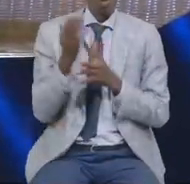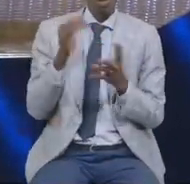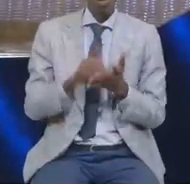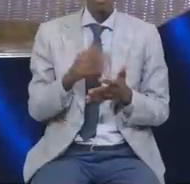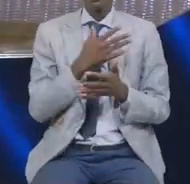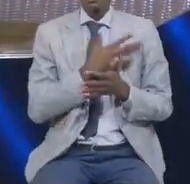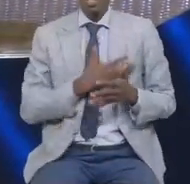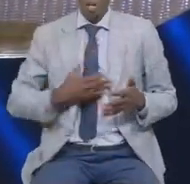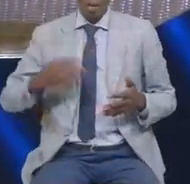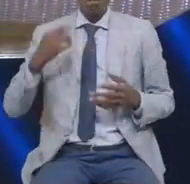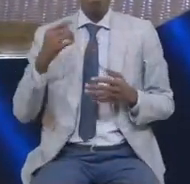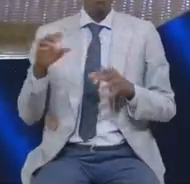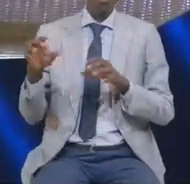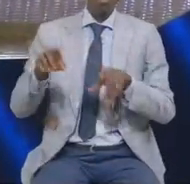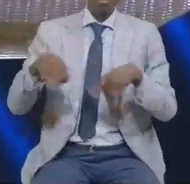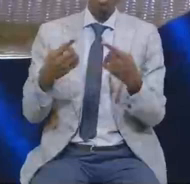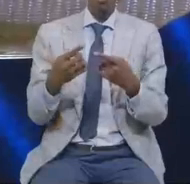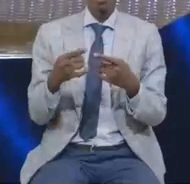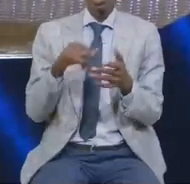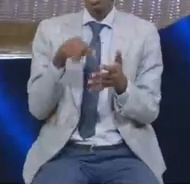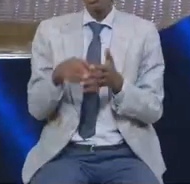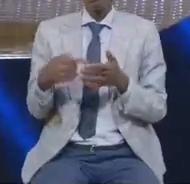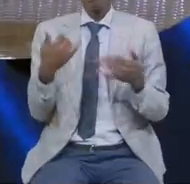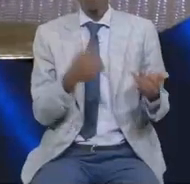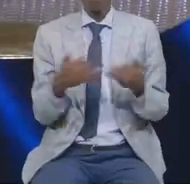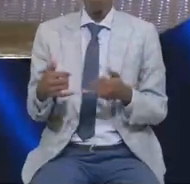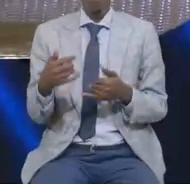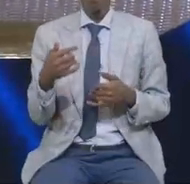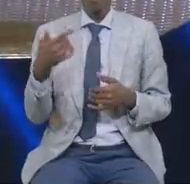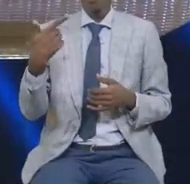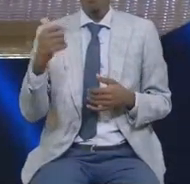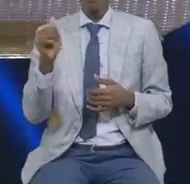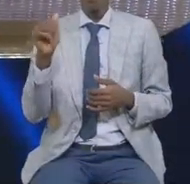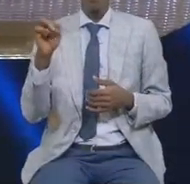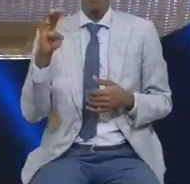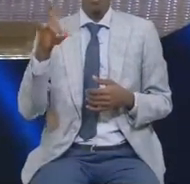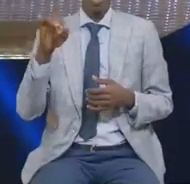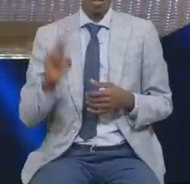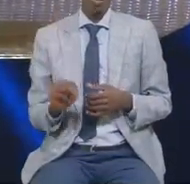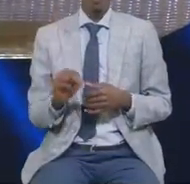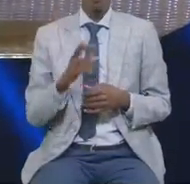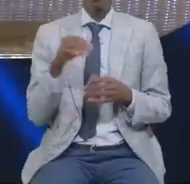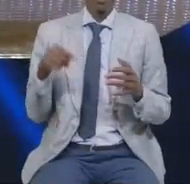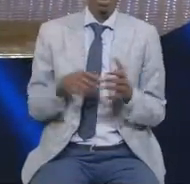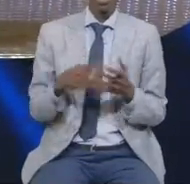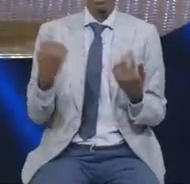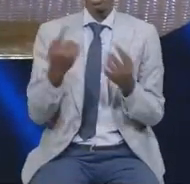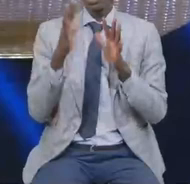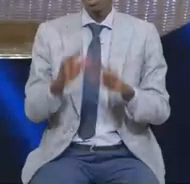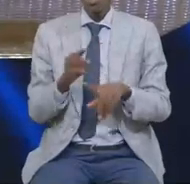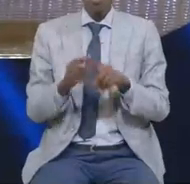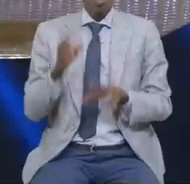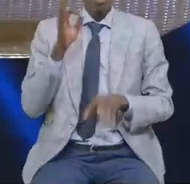et tu as ce jeu-là de compromission-là, d'accord. Mais sinon, si tu es rigide, si tu es